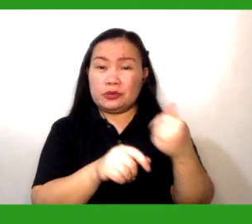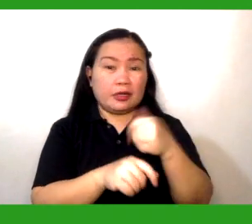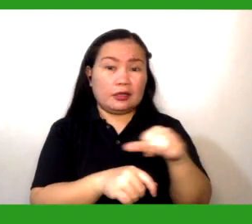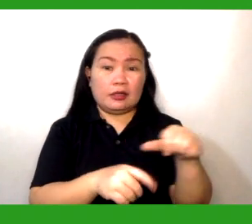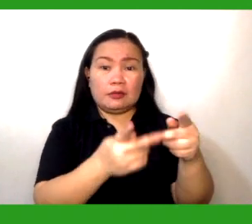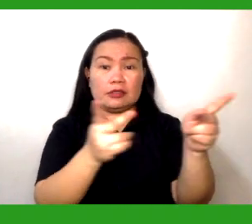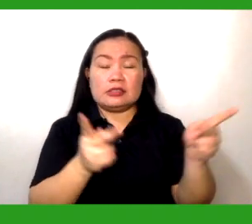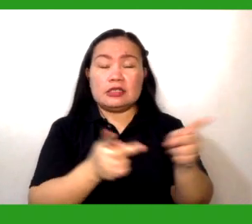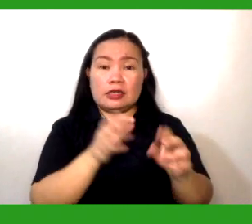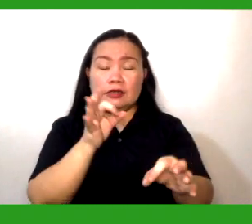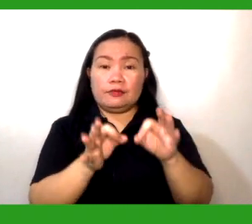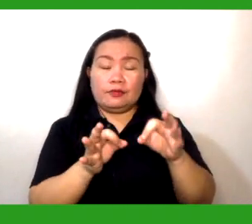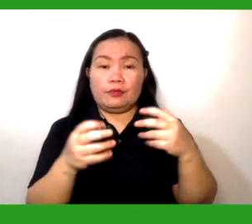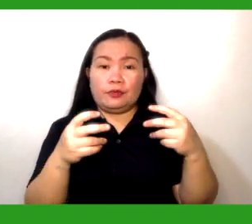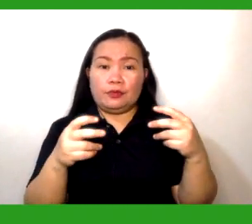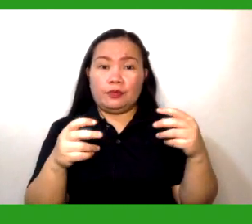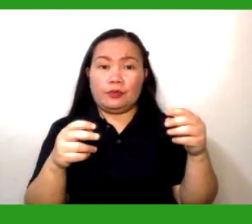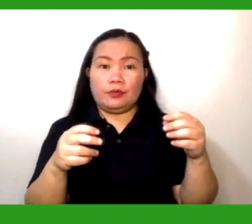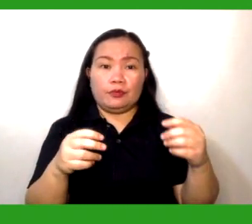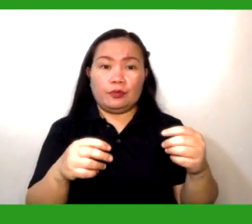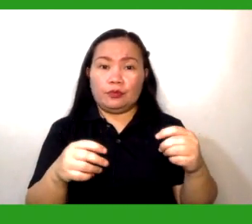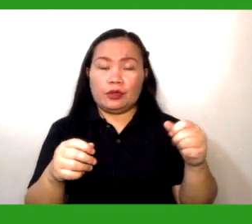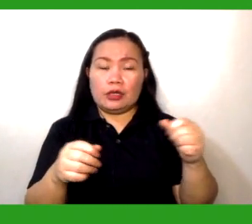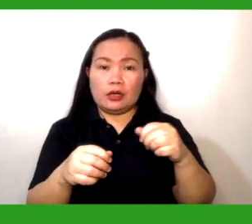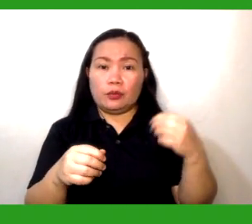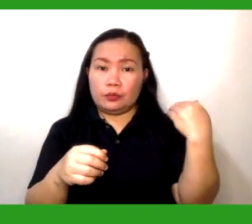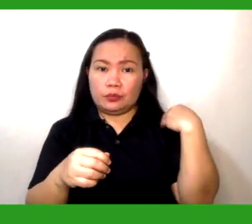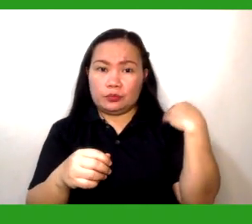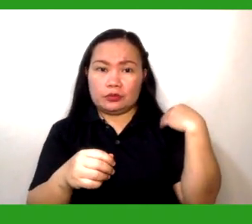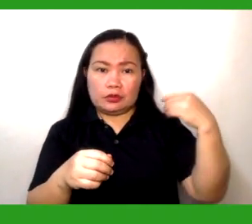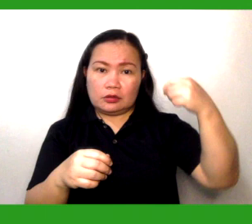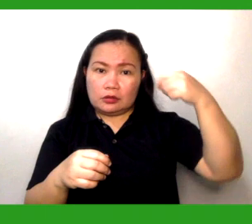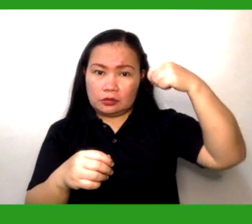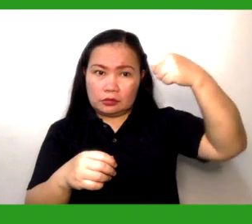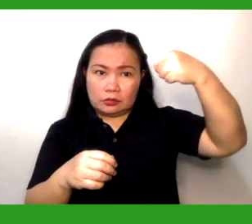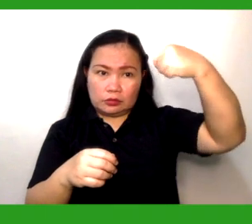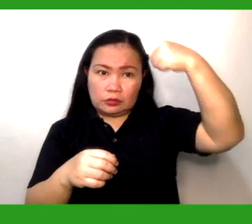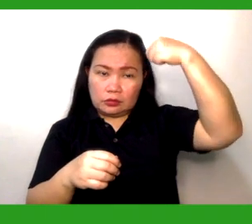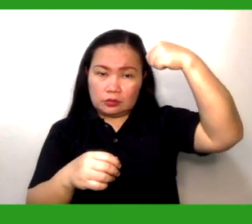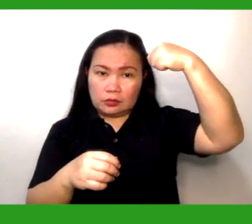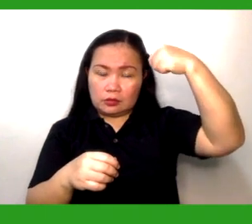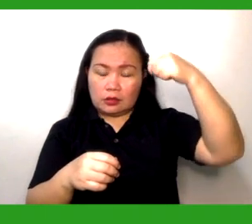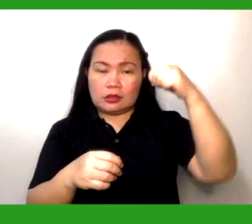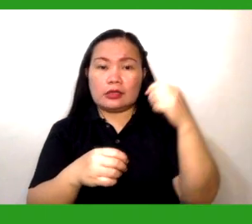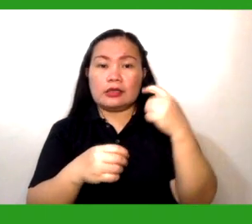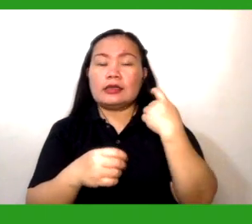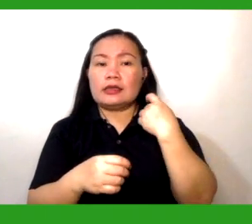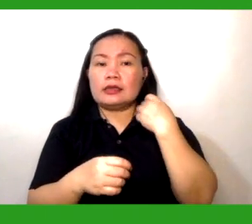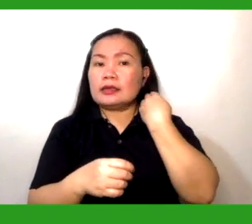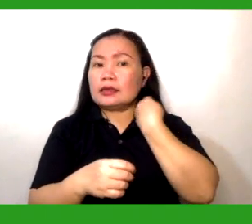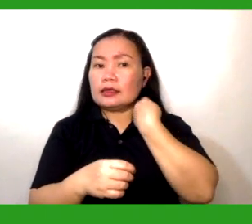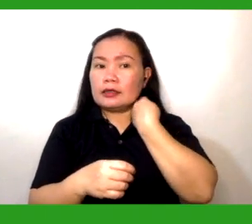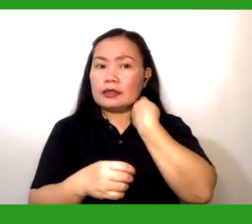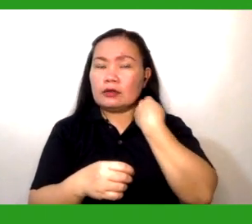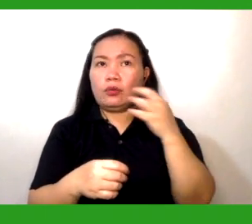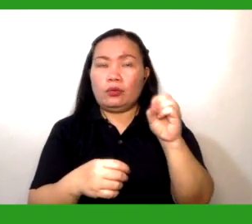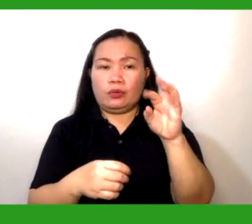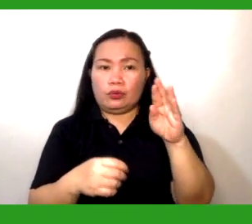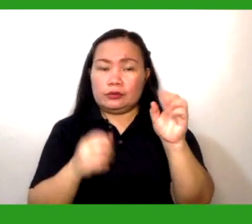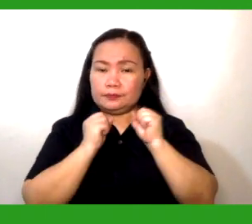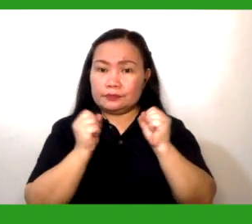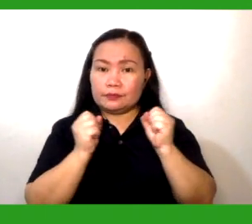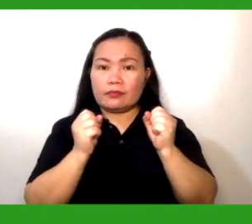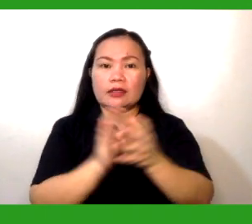hindi kinukuha ang iyong body temperature. Kasi, lalo na ngayon, sa panahon ngayon na meron